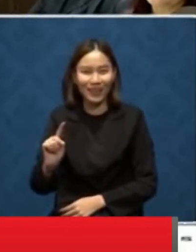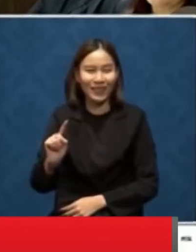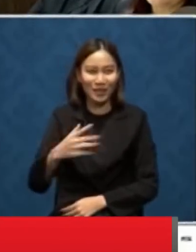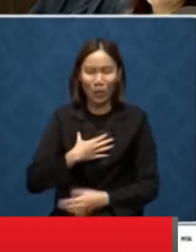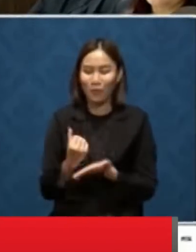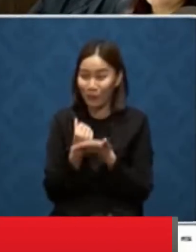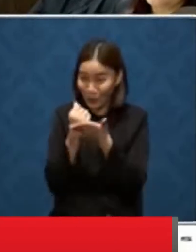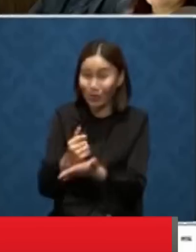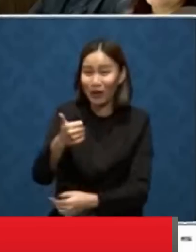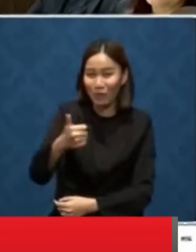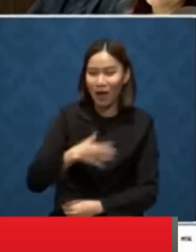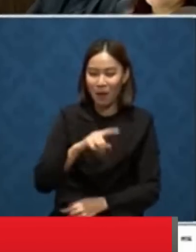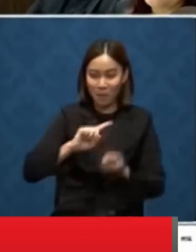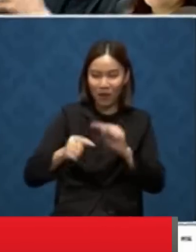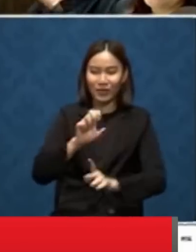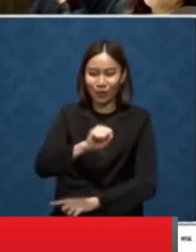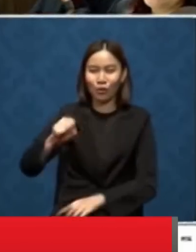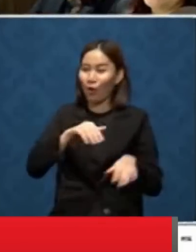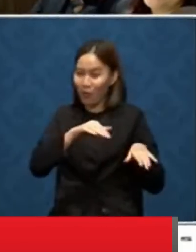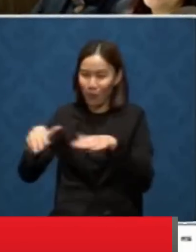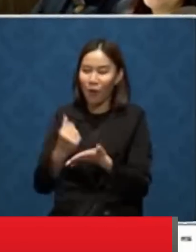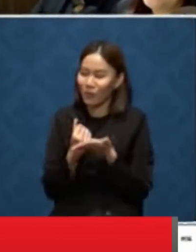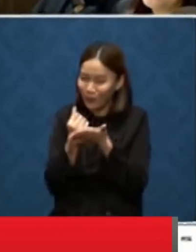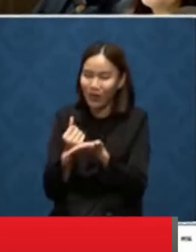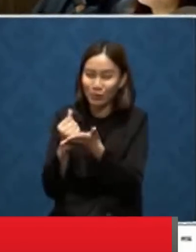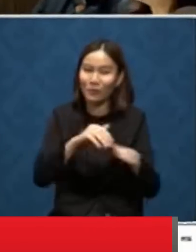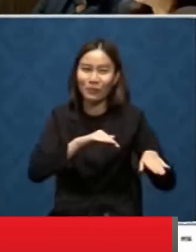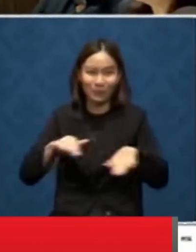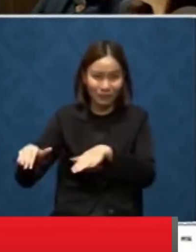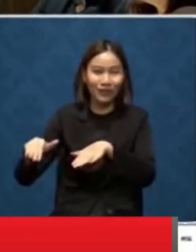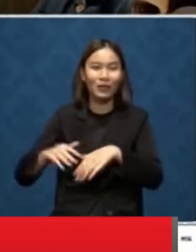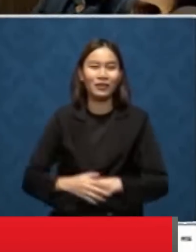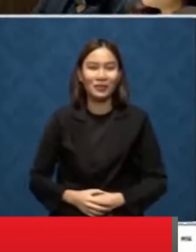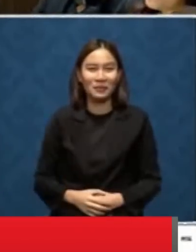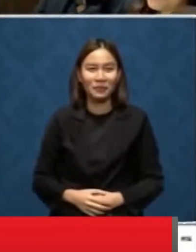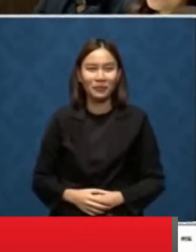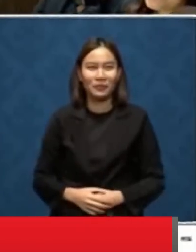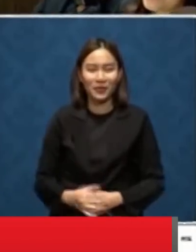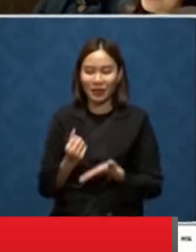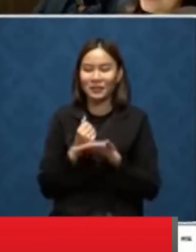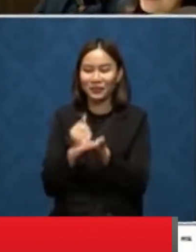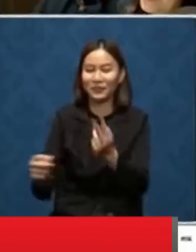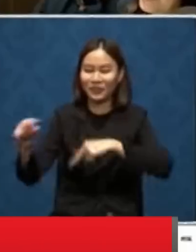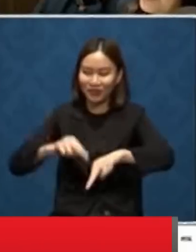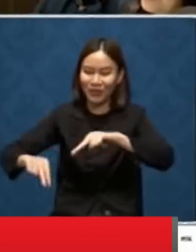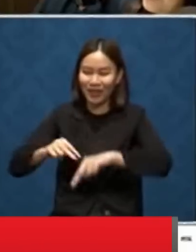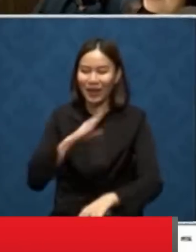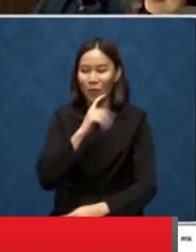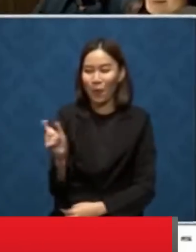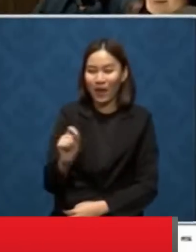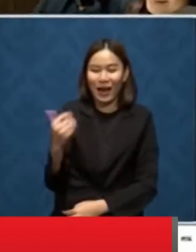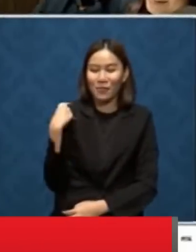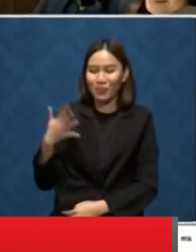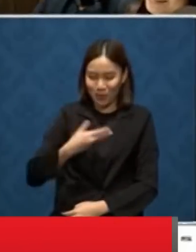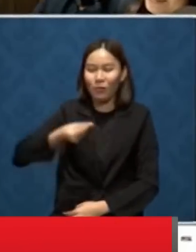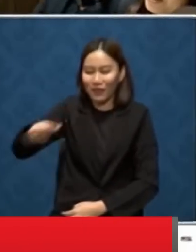ไปช่วยกำกับนี้นะพวกเพื่อนส.สผมก็พร้อมจะไปอำนวยความสะดวกนะครับก็พร้อมจะไปช่วยดูแลนะครับแล้วก็ปากกาไม่มีพวกผมก็เตรียม